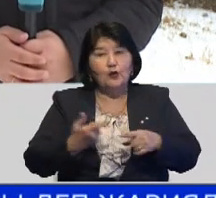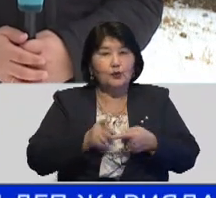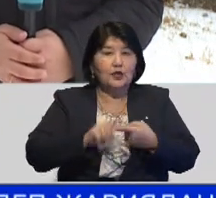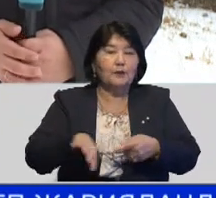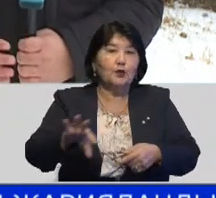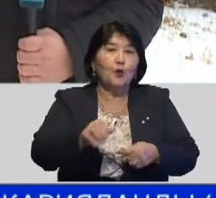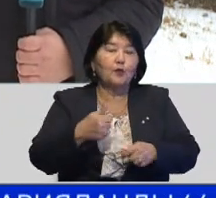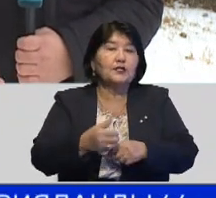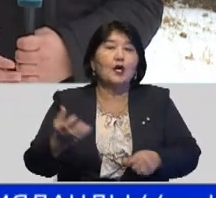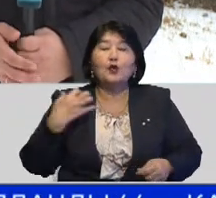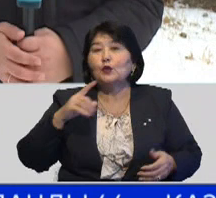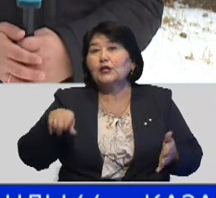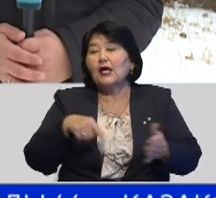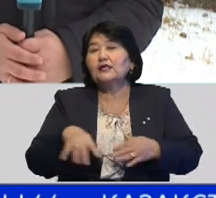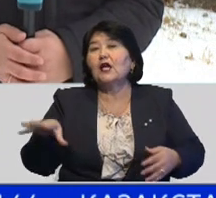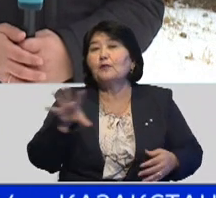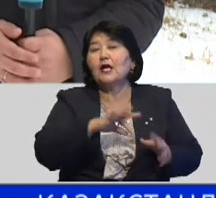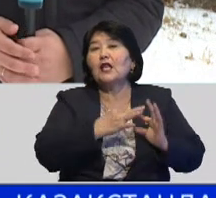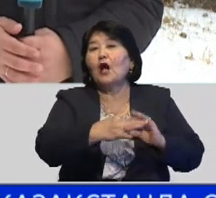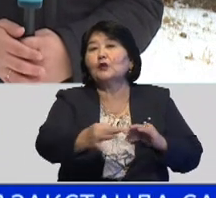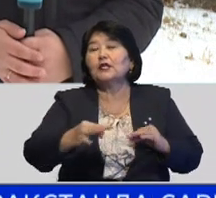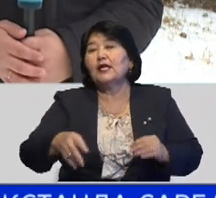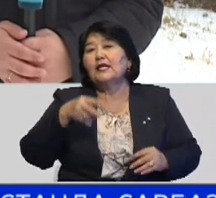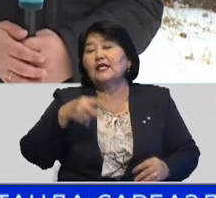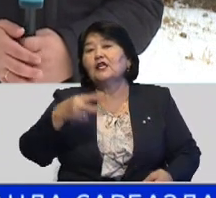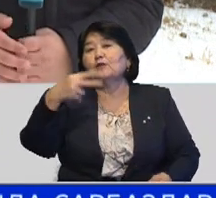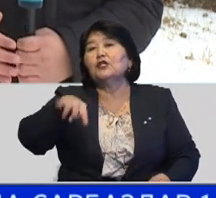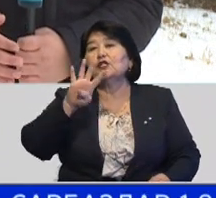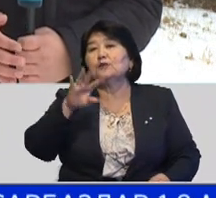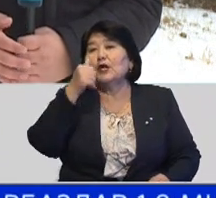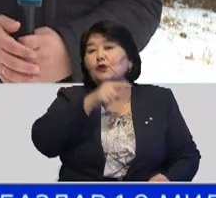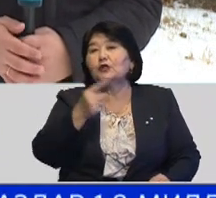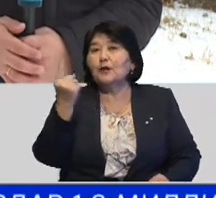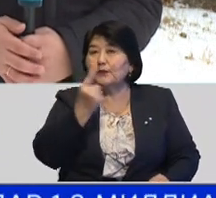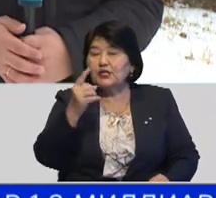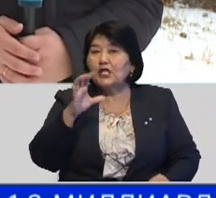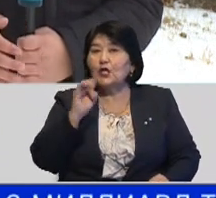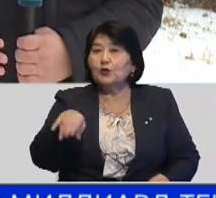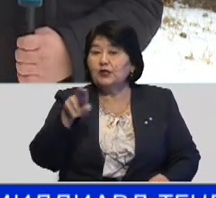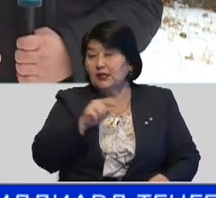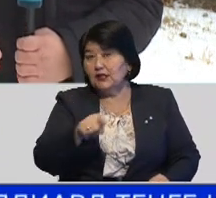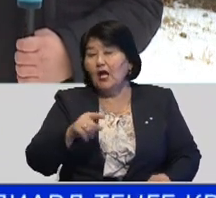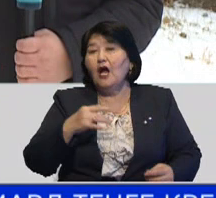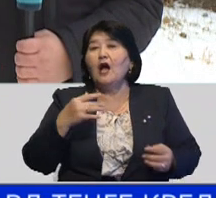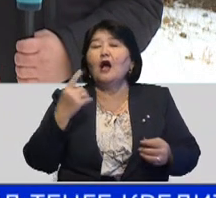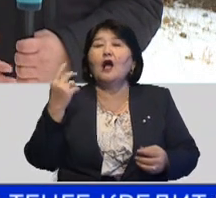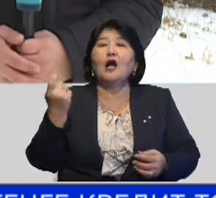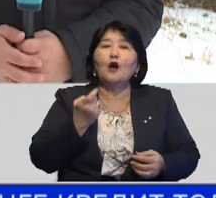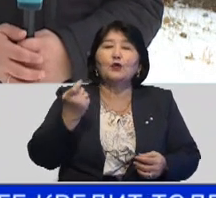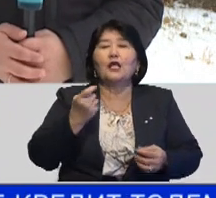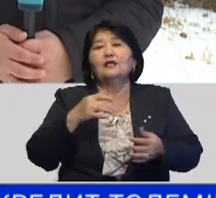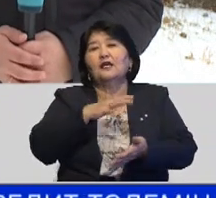облыс әкімі Қызылорда қаласы мен барлық аудандарда 2024 жылдың 1 сәуіріне дейін коммуналдық қалдықтарды